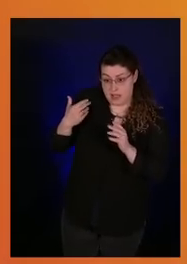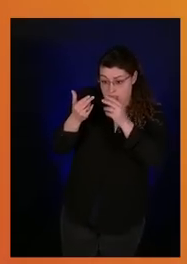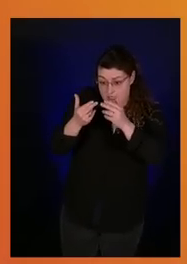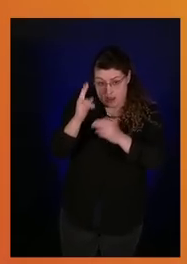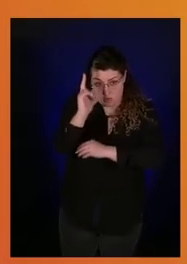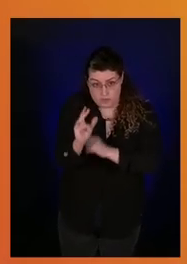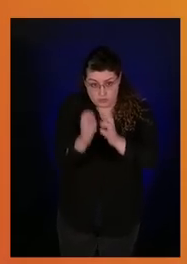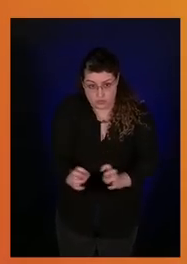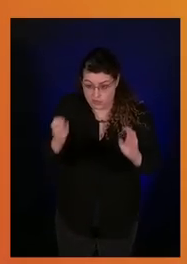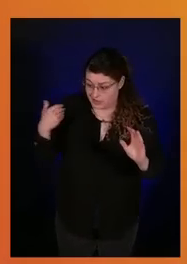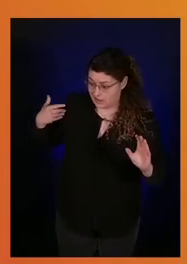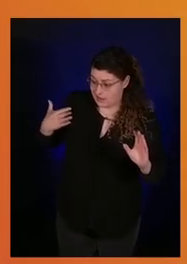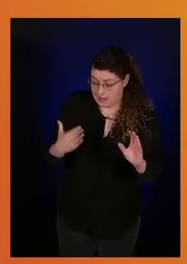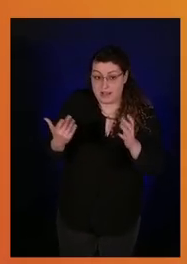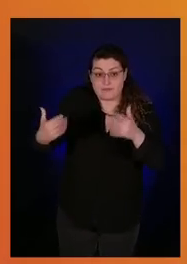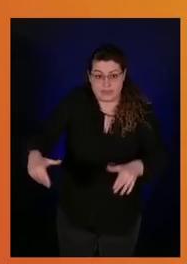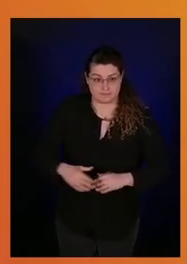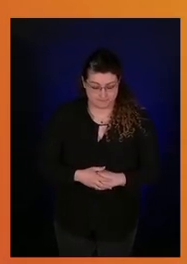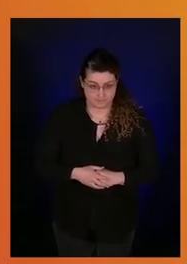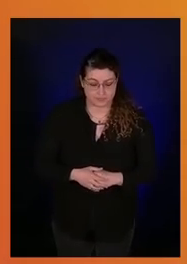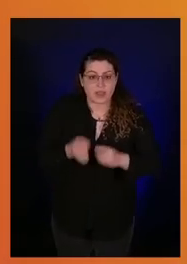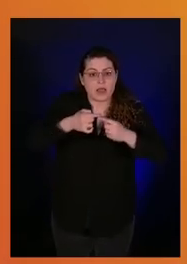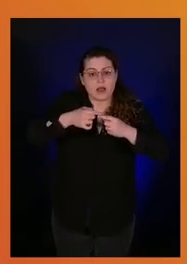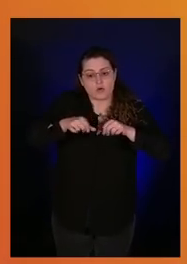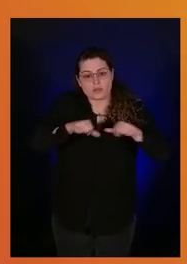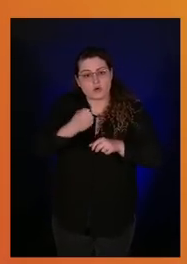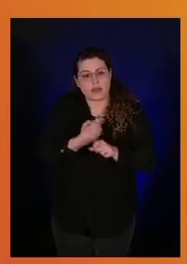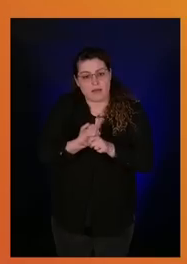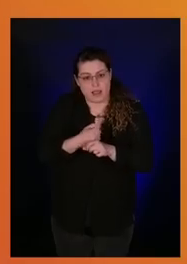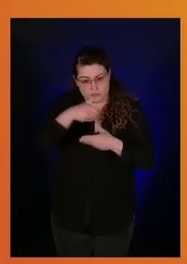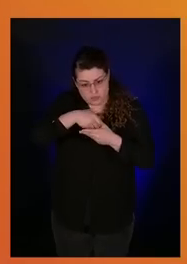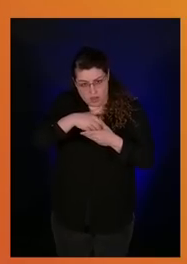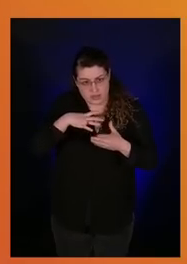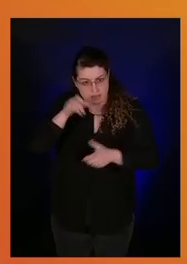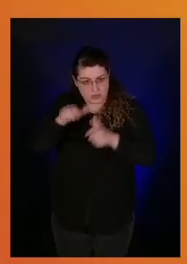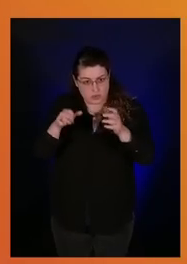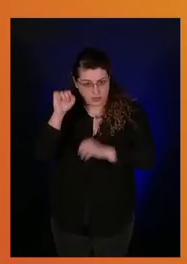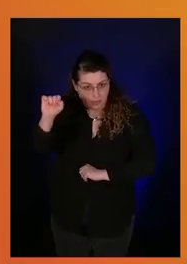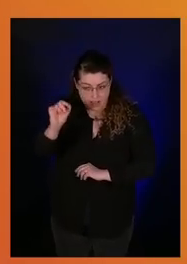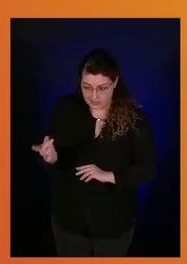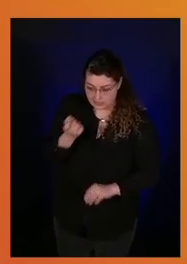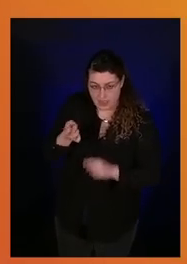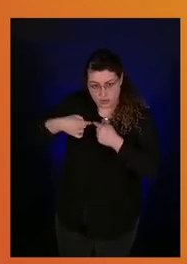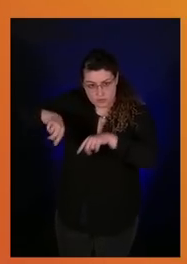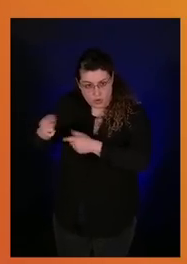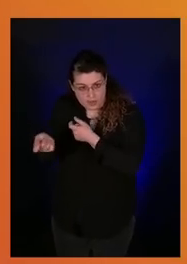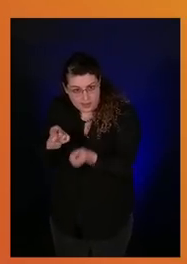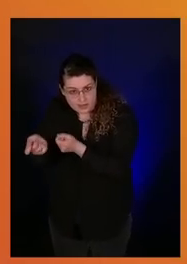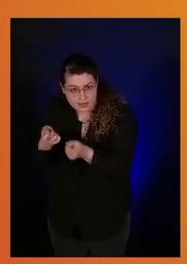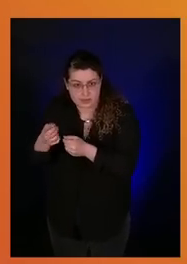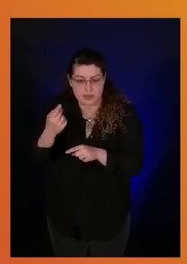Congrès. Notre commission de travail était composée de camarades issus de la Commission exécutive